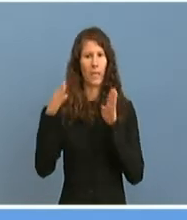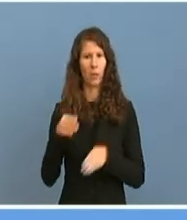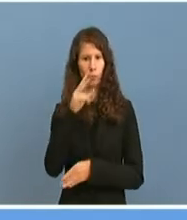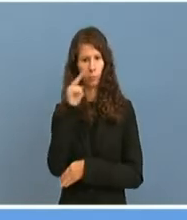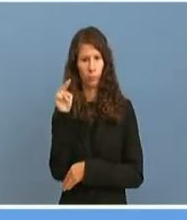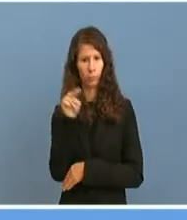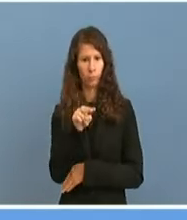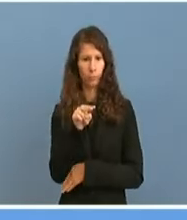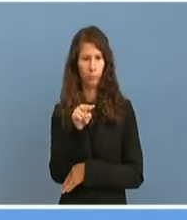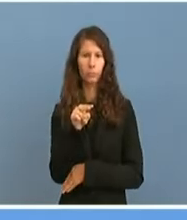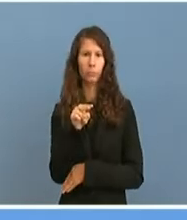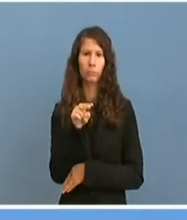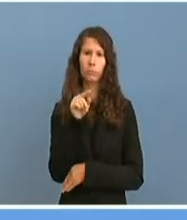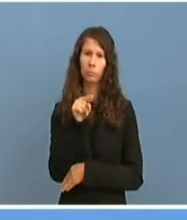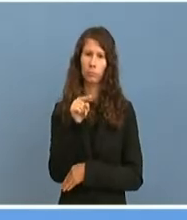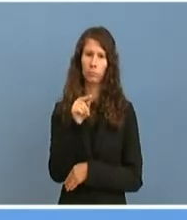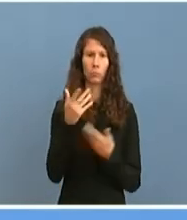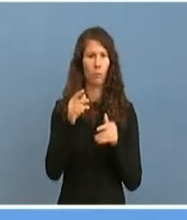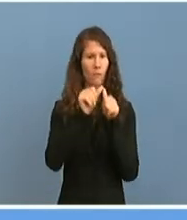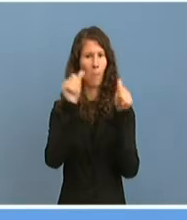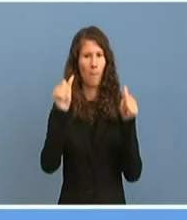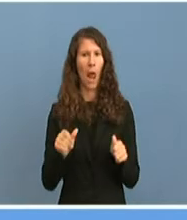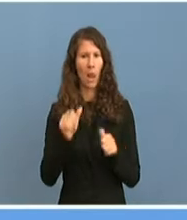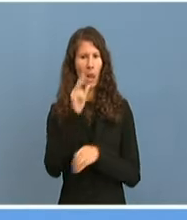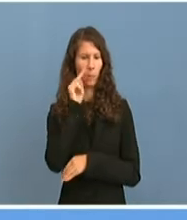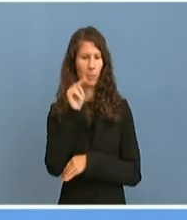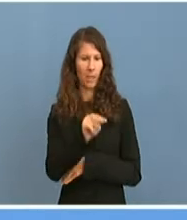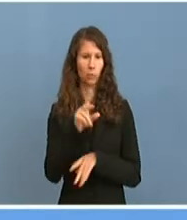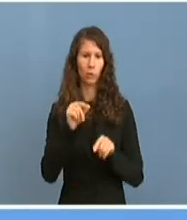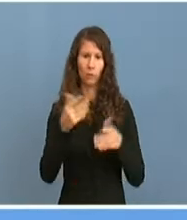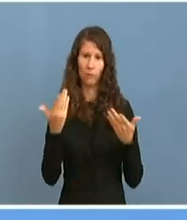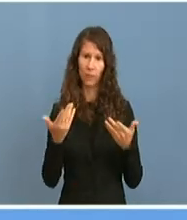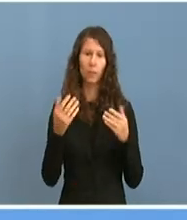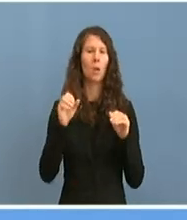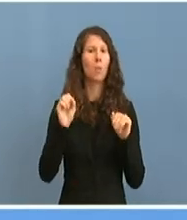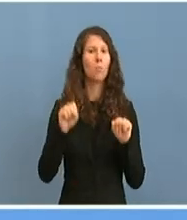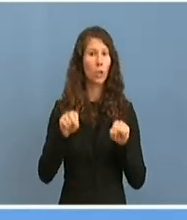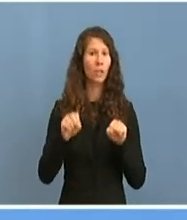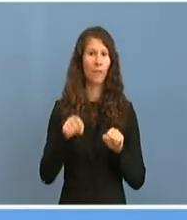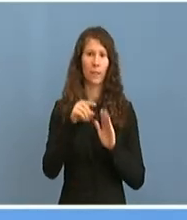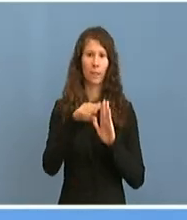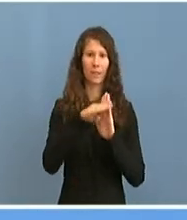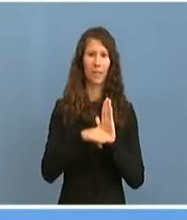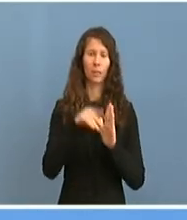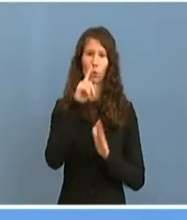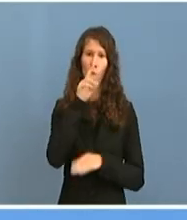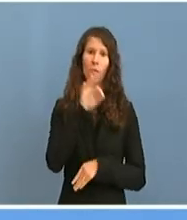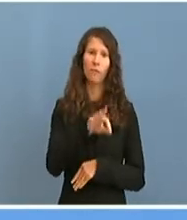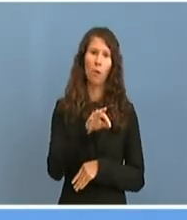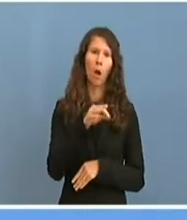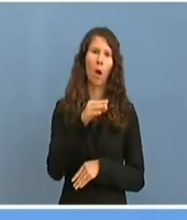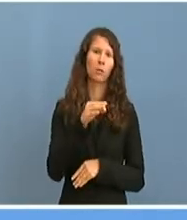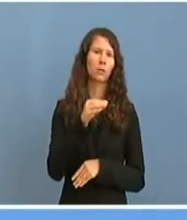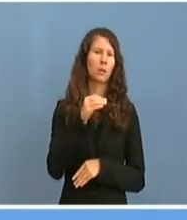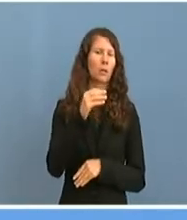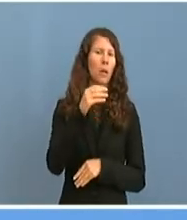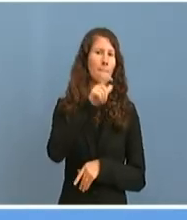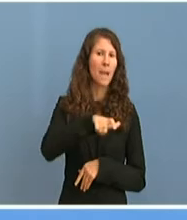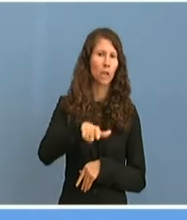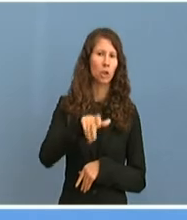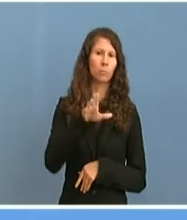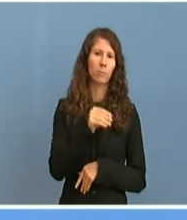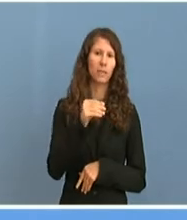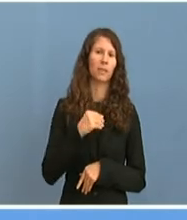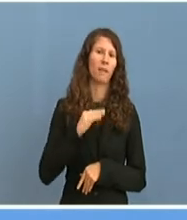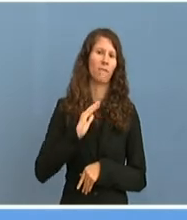das bei formaler Betrachtung zur Folge, dass das Gesetz gegebenenfalls nur für Frauen oder für Menschen weiblichen Geschlechts gilt und